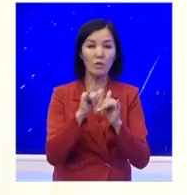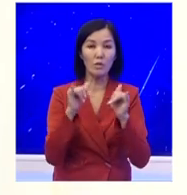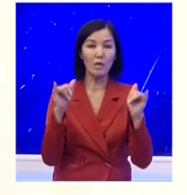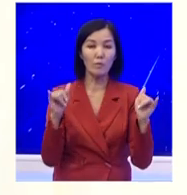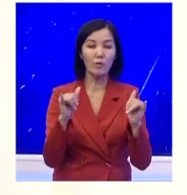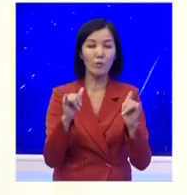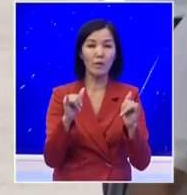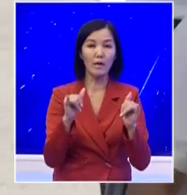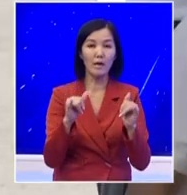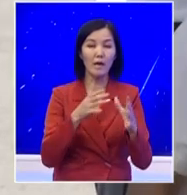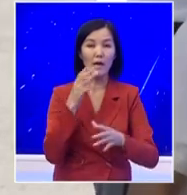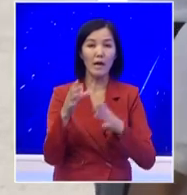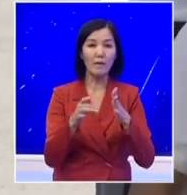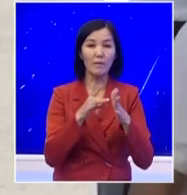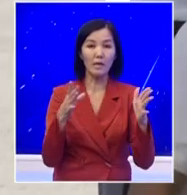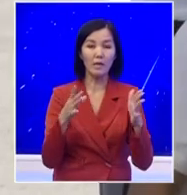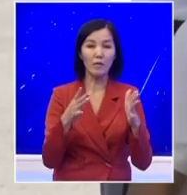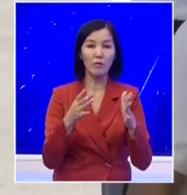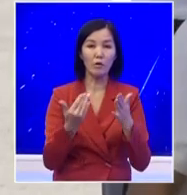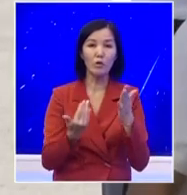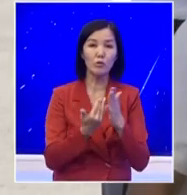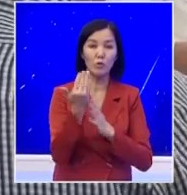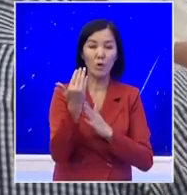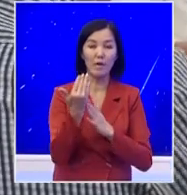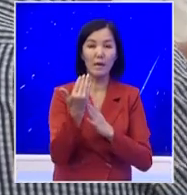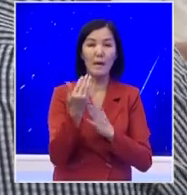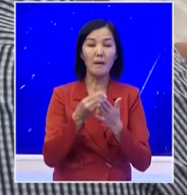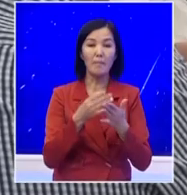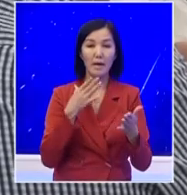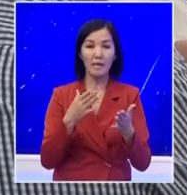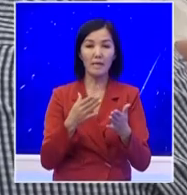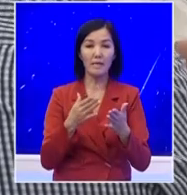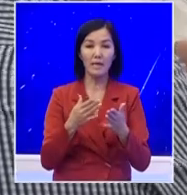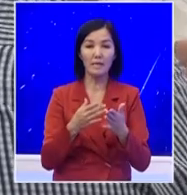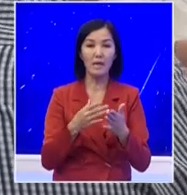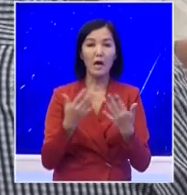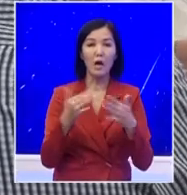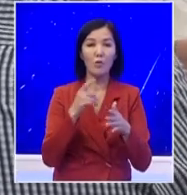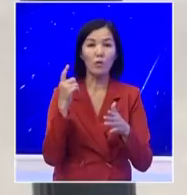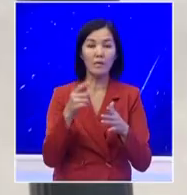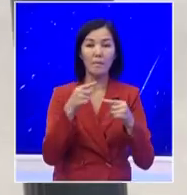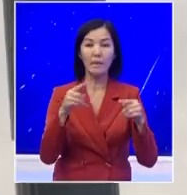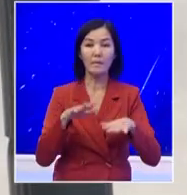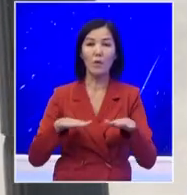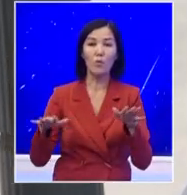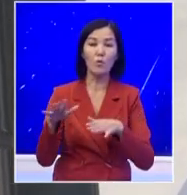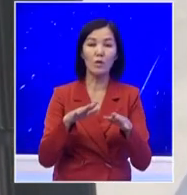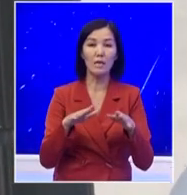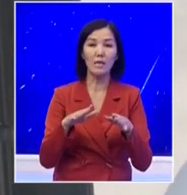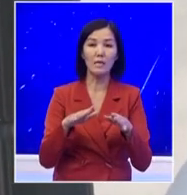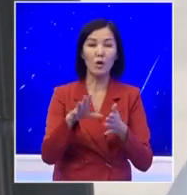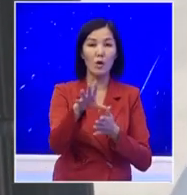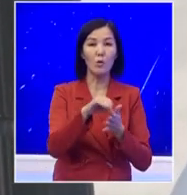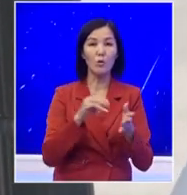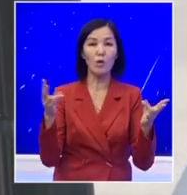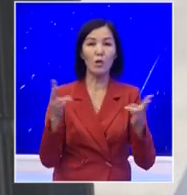төгіп, әлемдік рекордтарға жеткенін жоғары бағалады. Жетісулықтардың жеткен бұл жетістіктерін енді өзге өңірлерге тарату туралы